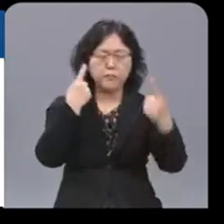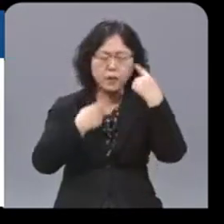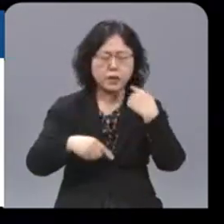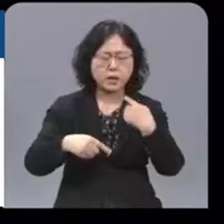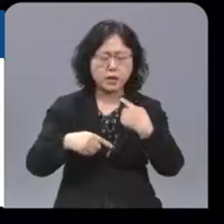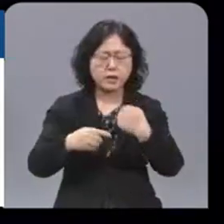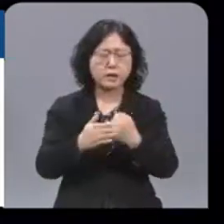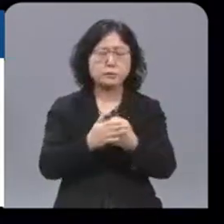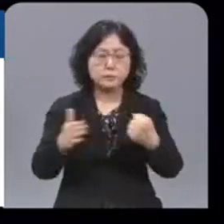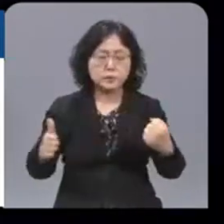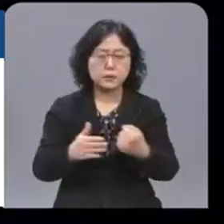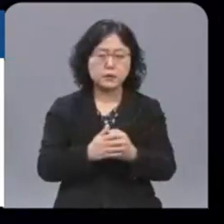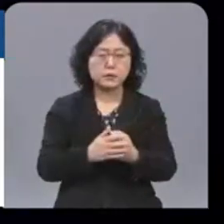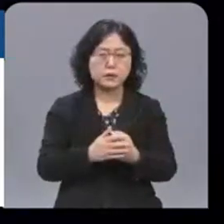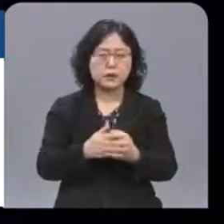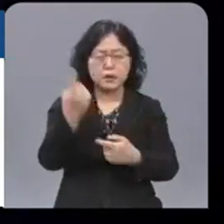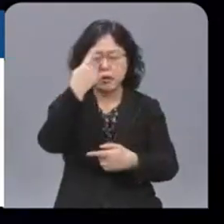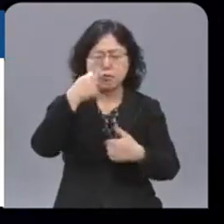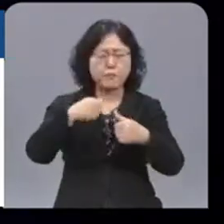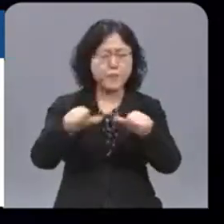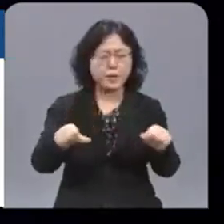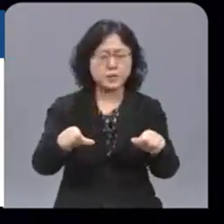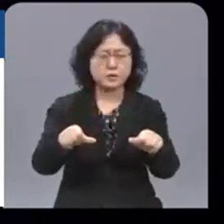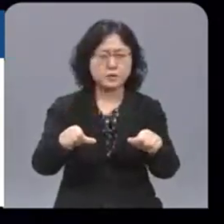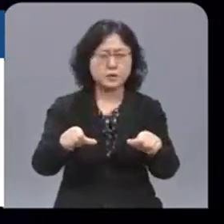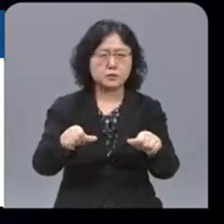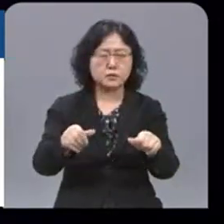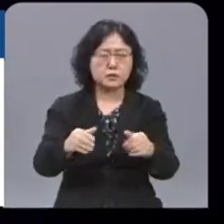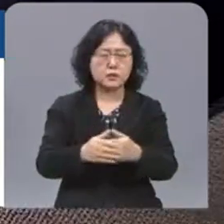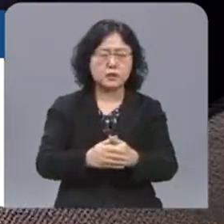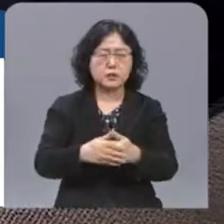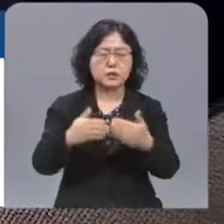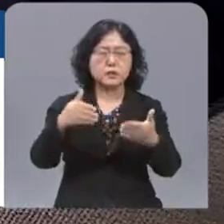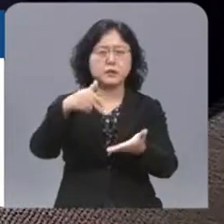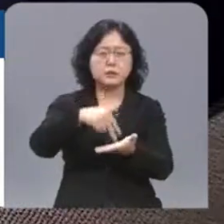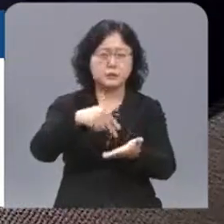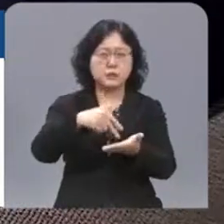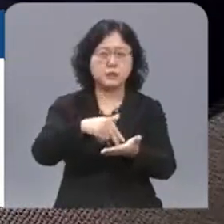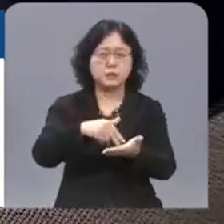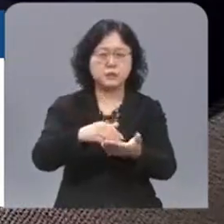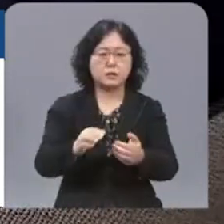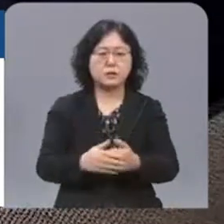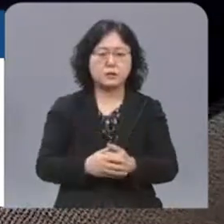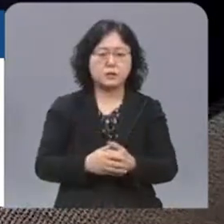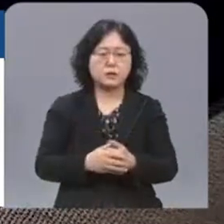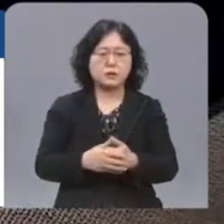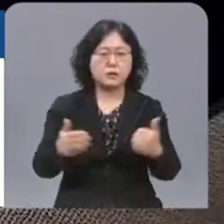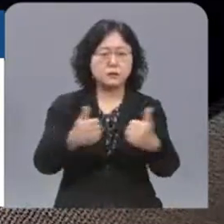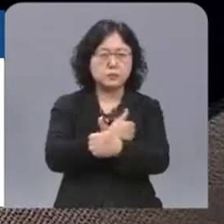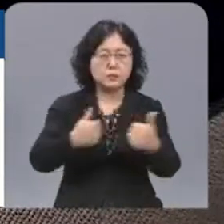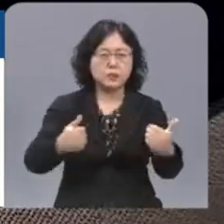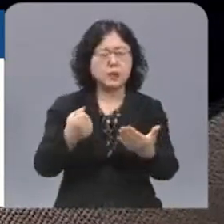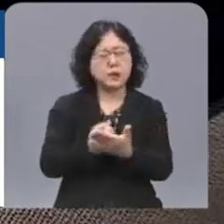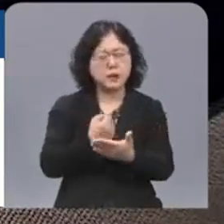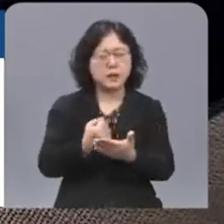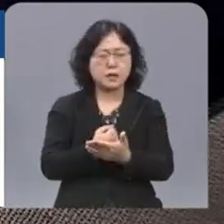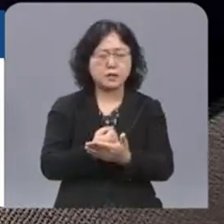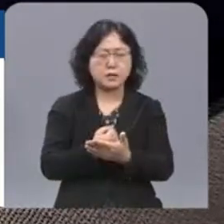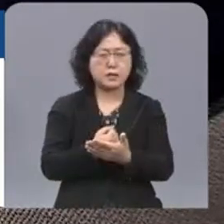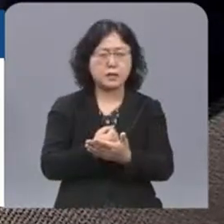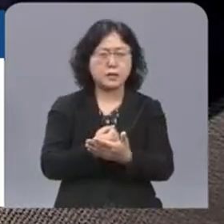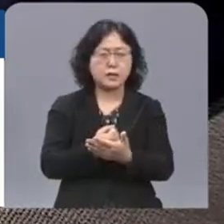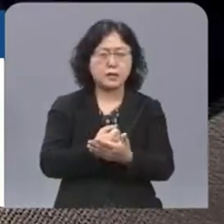손을 가져오면서 소위 말하는 망신을 주는 그런 처사가 굉장히 섭섭하고 화가 나는 거죠